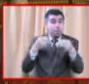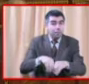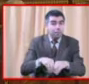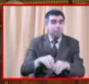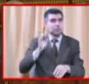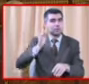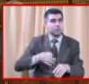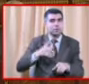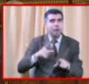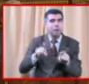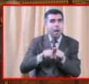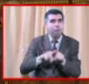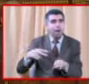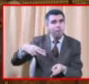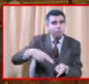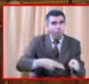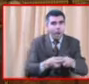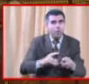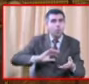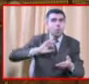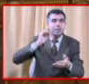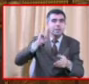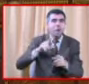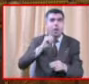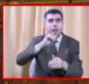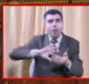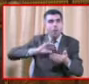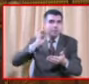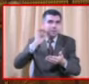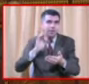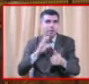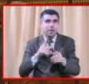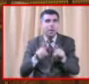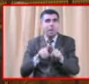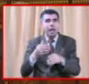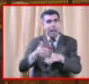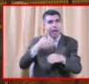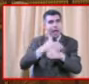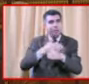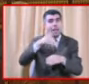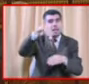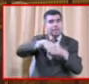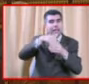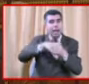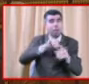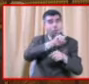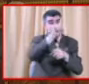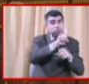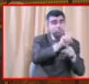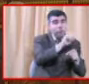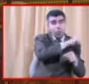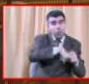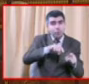تعالج، اختلال العدالة المجالية بهذه المناطق من جراء تعاقب سياسات الإقصاء والتهميش لعقود